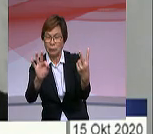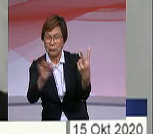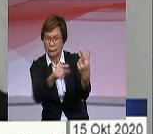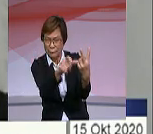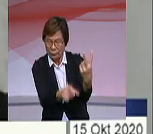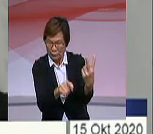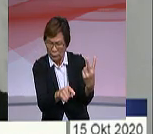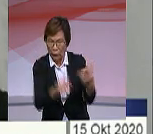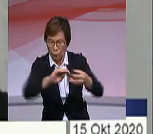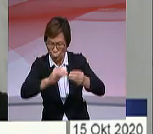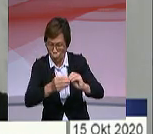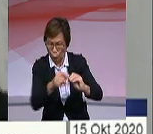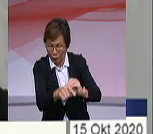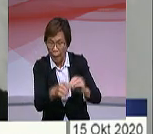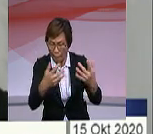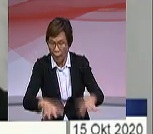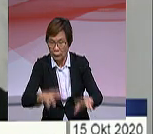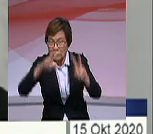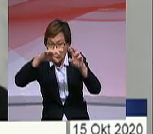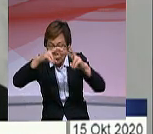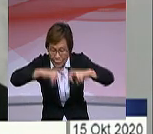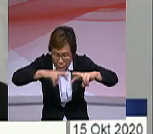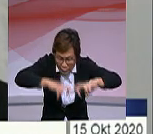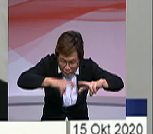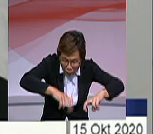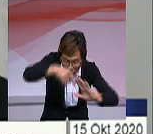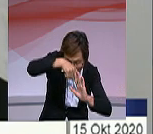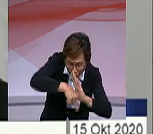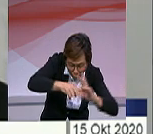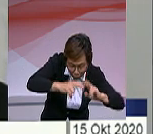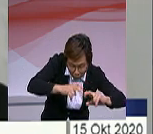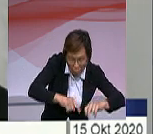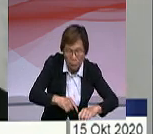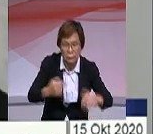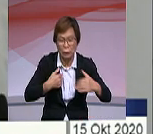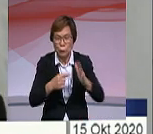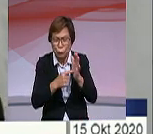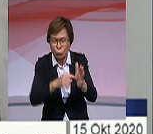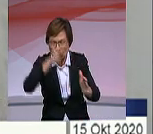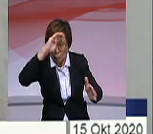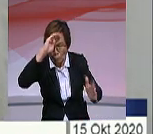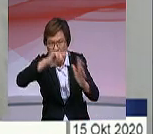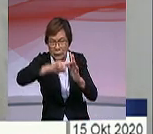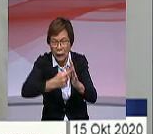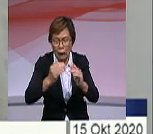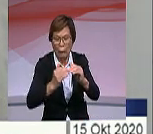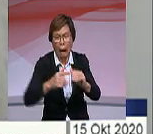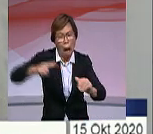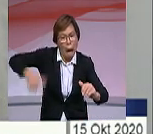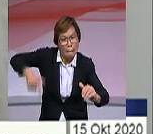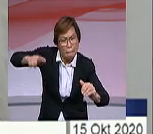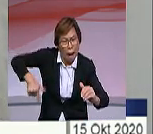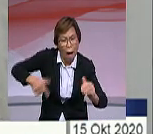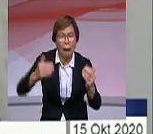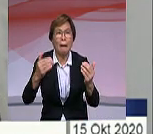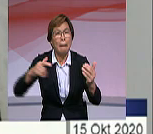12,549 sebagai kes indeks. Namun, hasil siasatan lanjut mendapati gejala beliau bermula lebih lewat